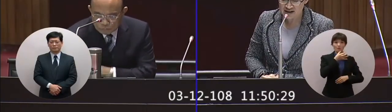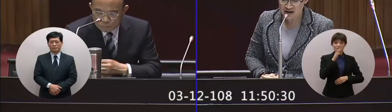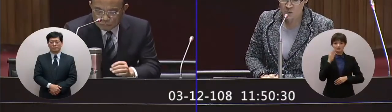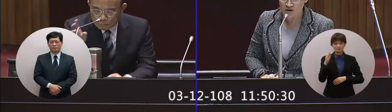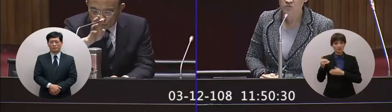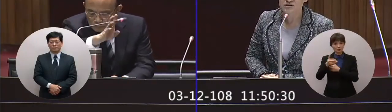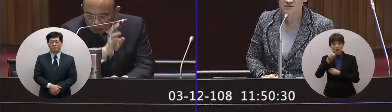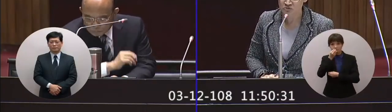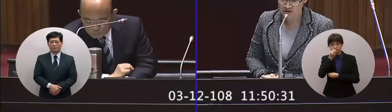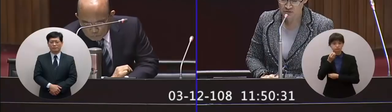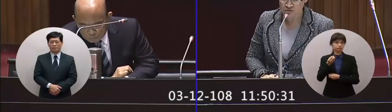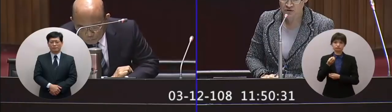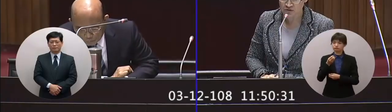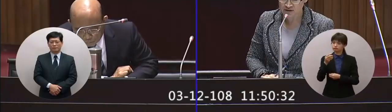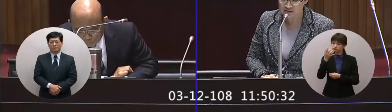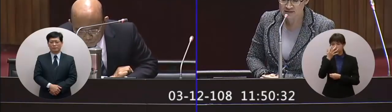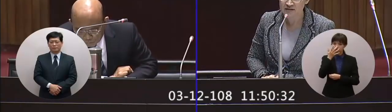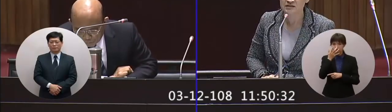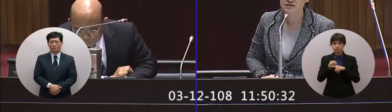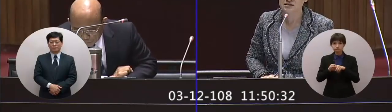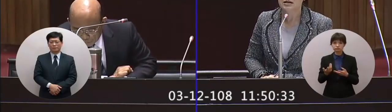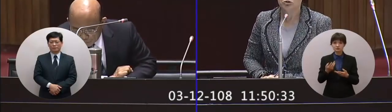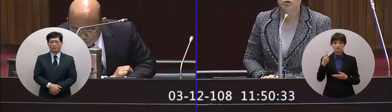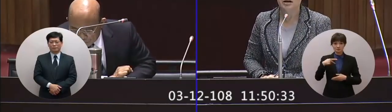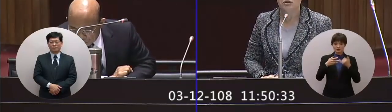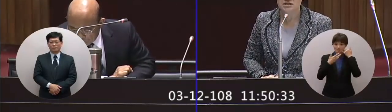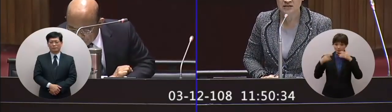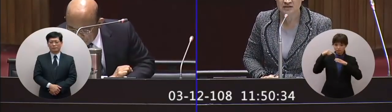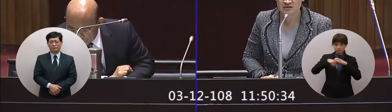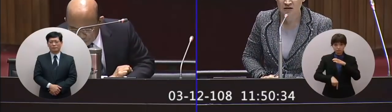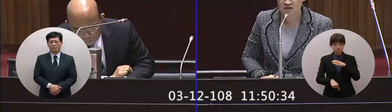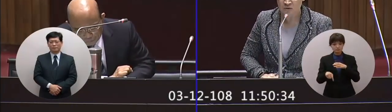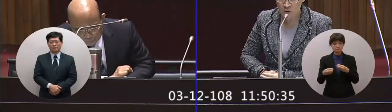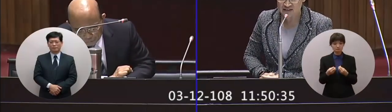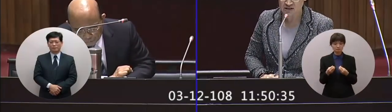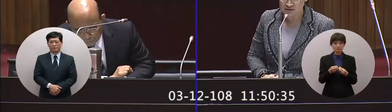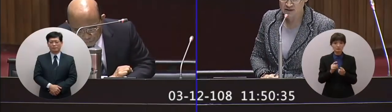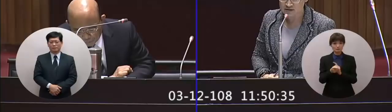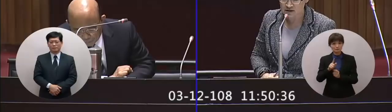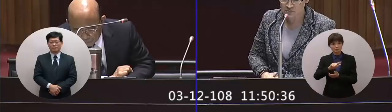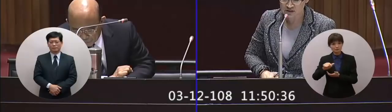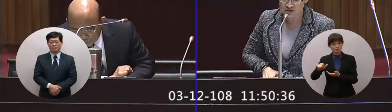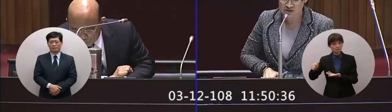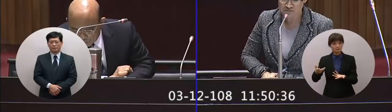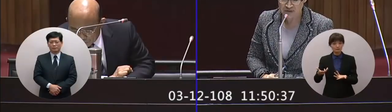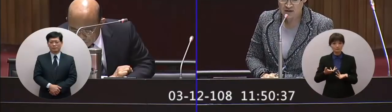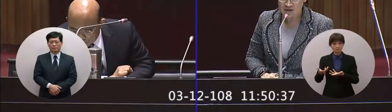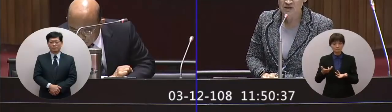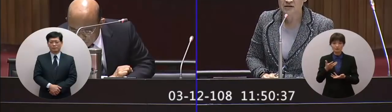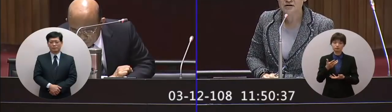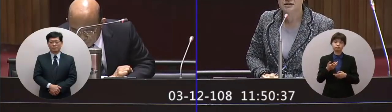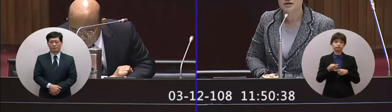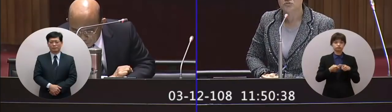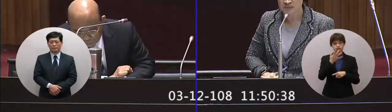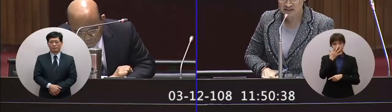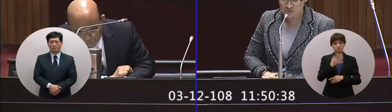还有深海矿物跟资源的运用等等的议题，需要有一些更完整的一个教育机制。